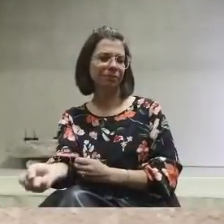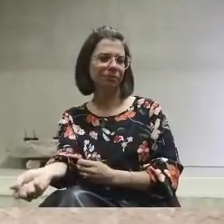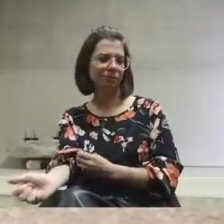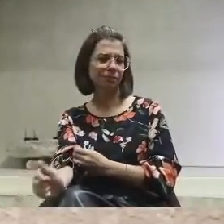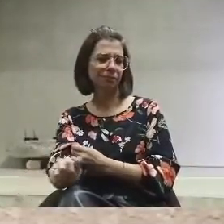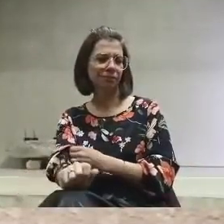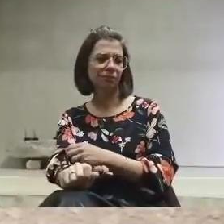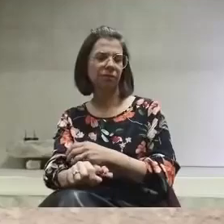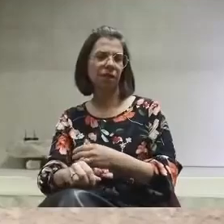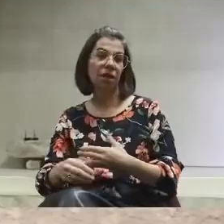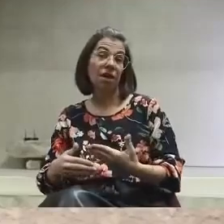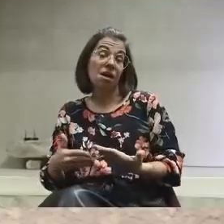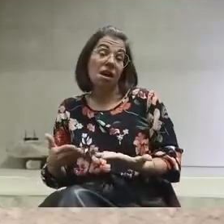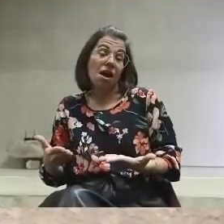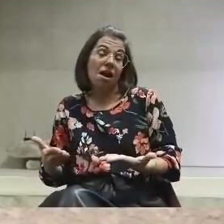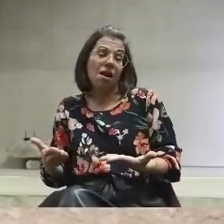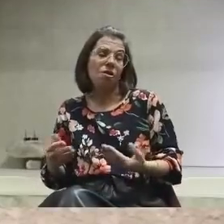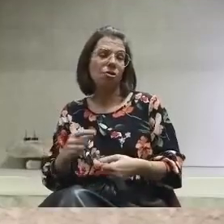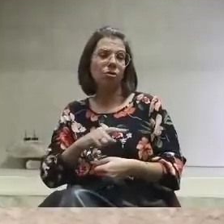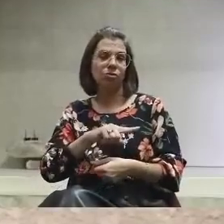que nous ne réussissions pas.